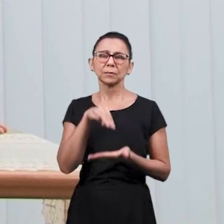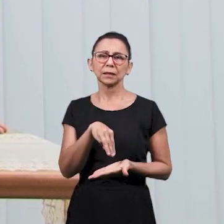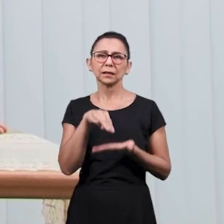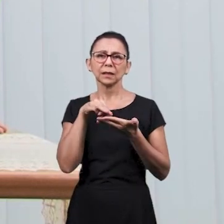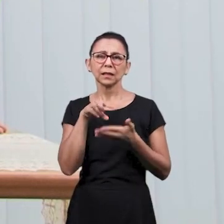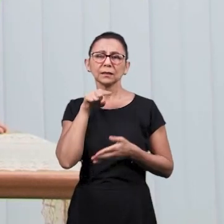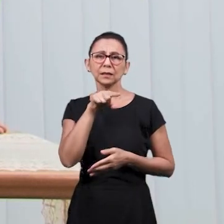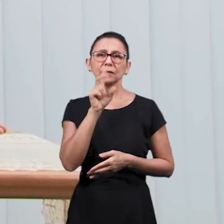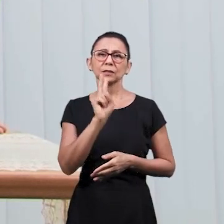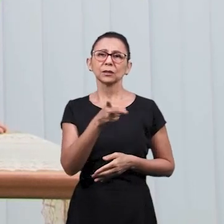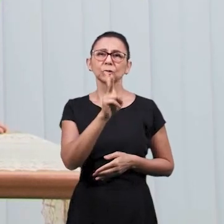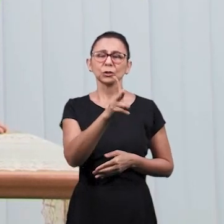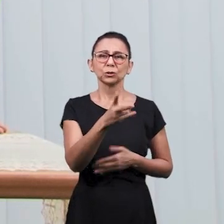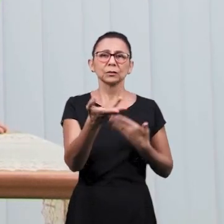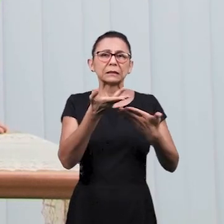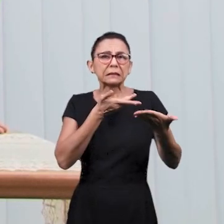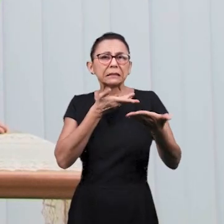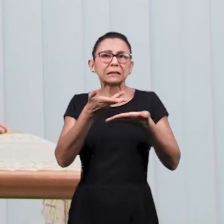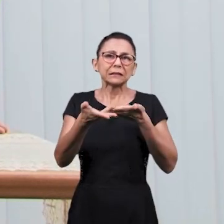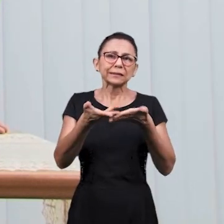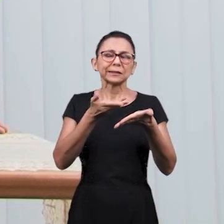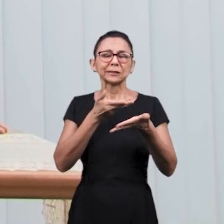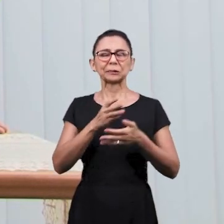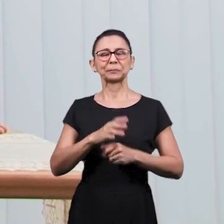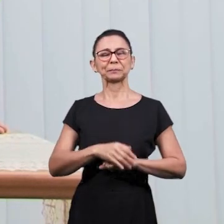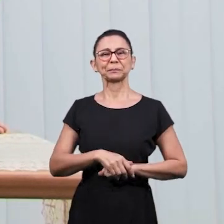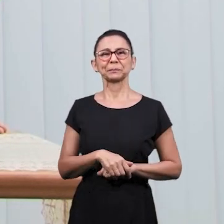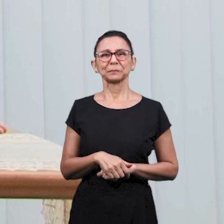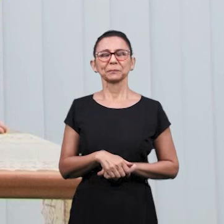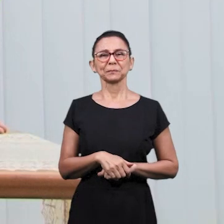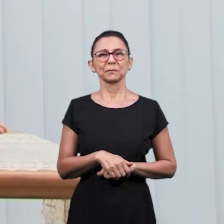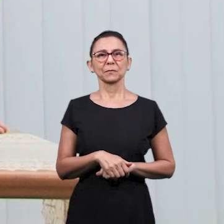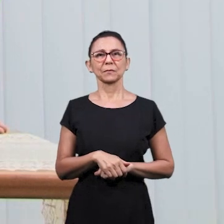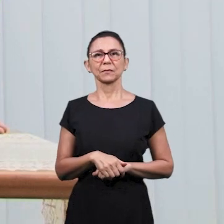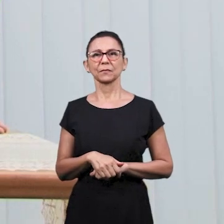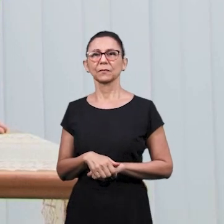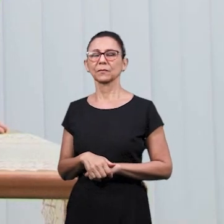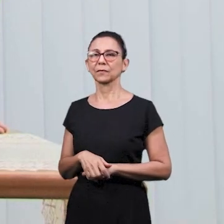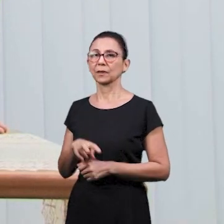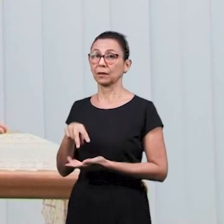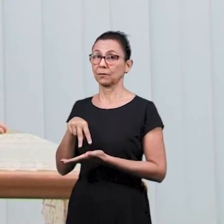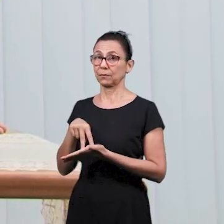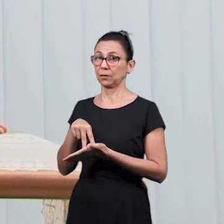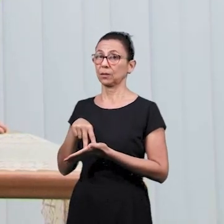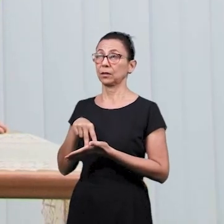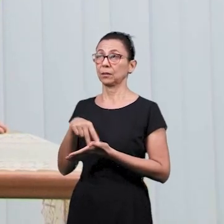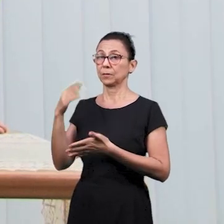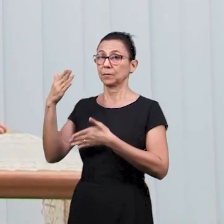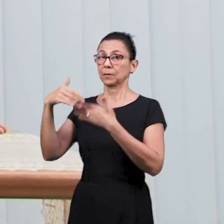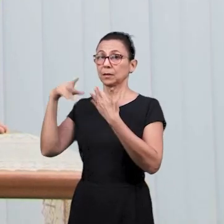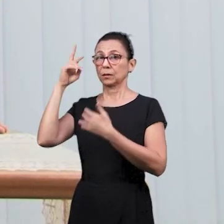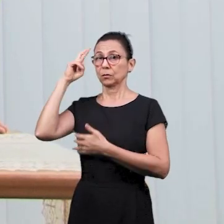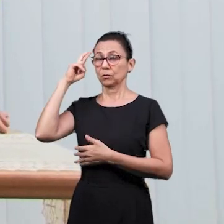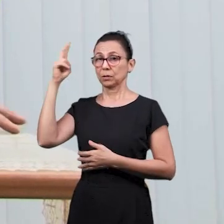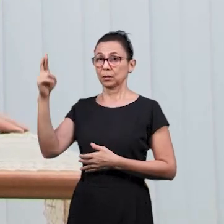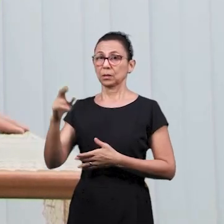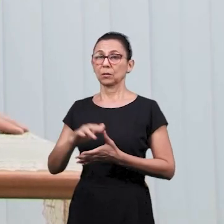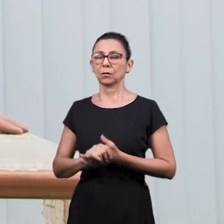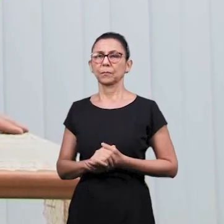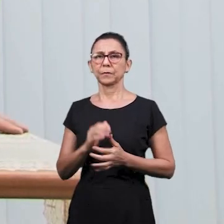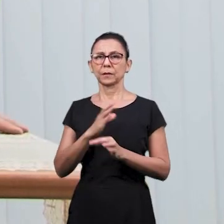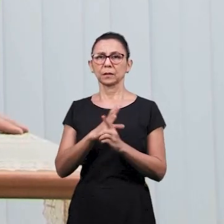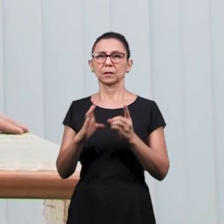вашему дому, и чтобы церковь могла продолжить оказывать вам помощь. Пребывайте, оставайтесь